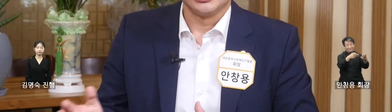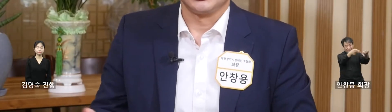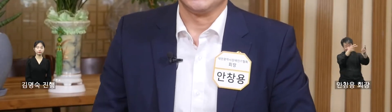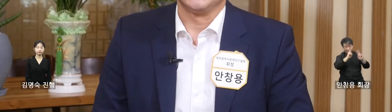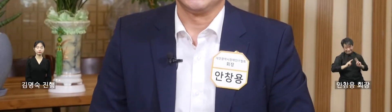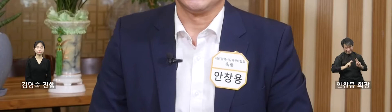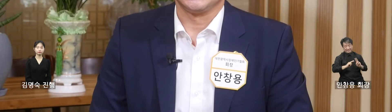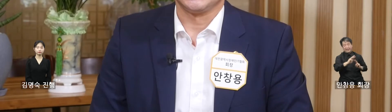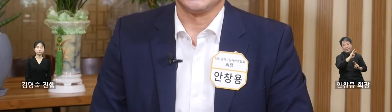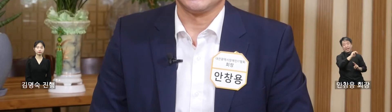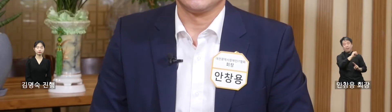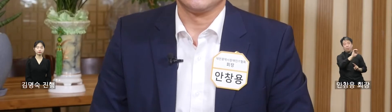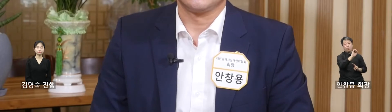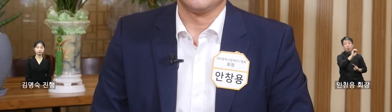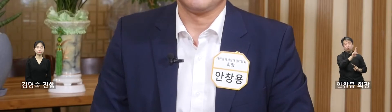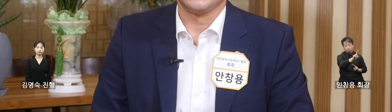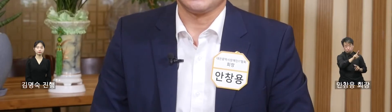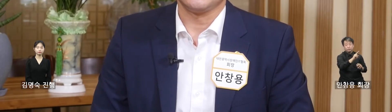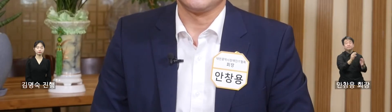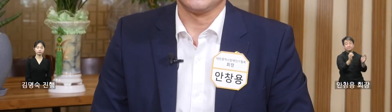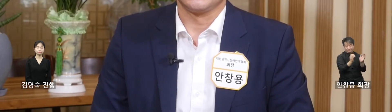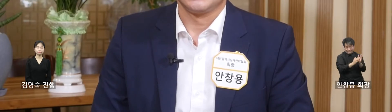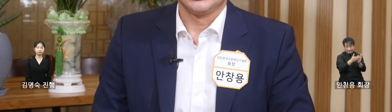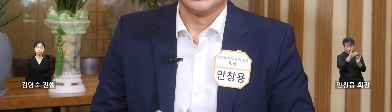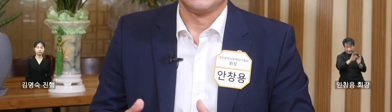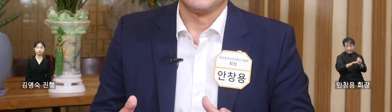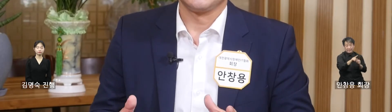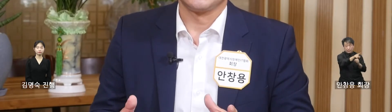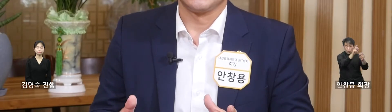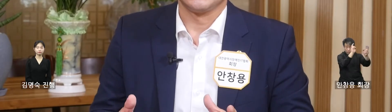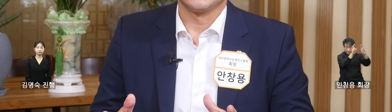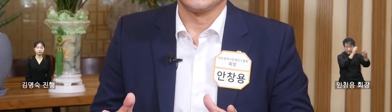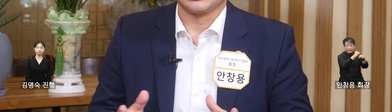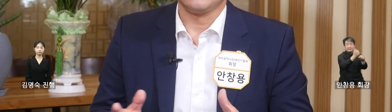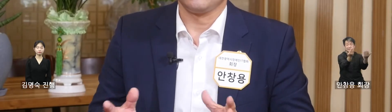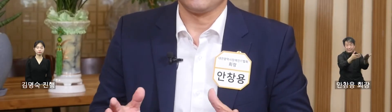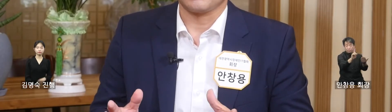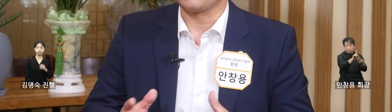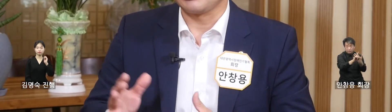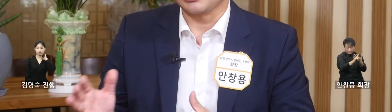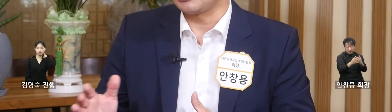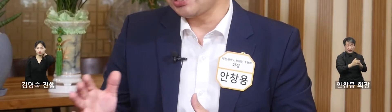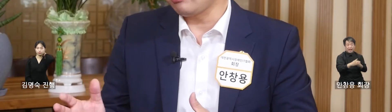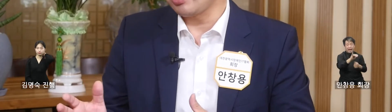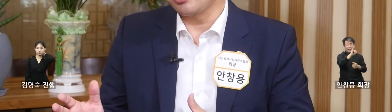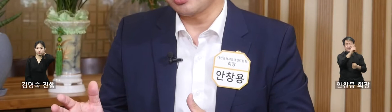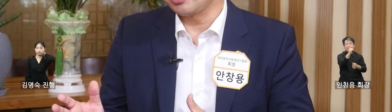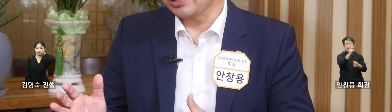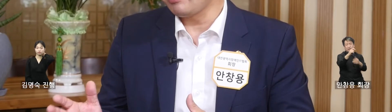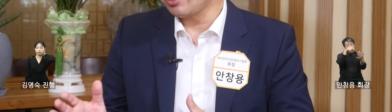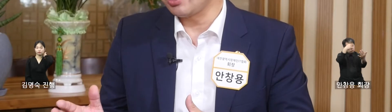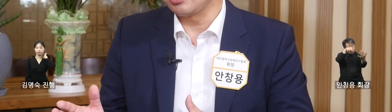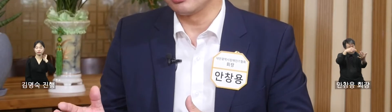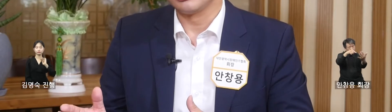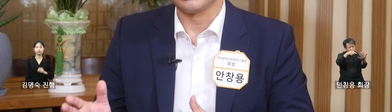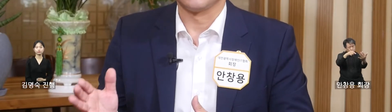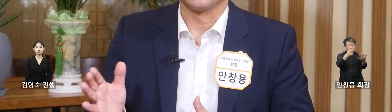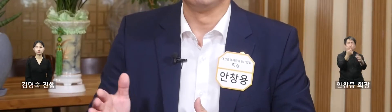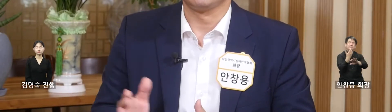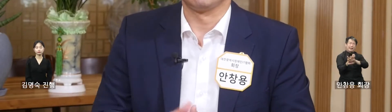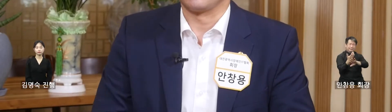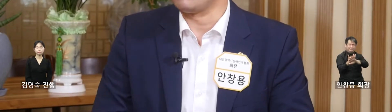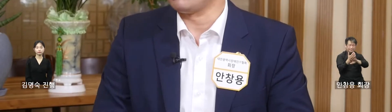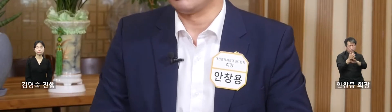말씀드렸잖아요. 이 기업이 하는 일이 일반적인 그 IT 교육과 좀 약간 차별화된